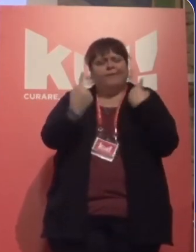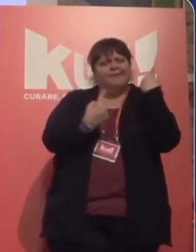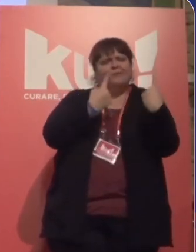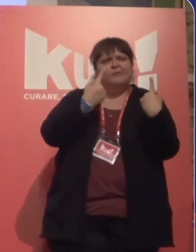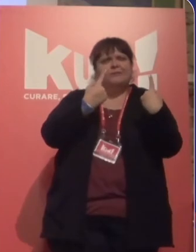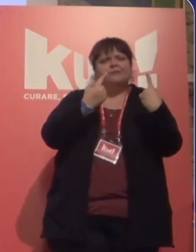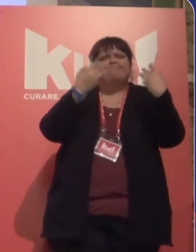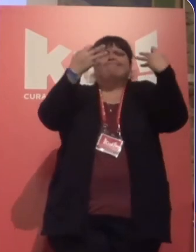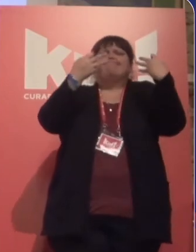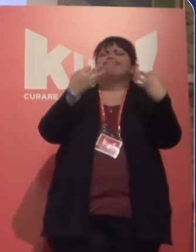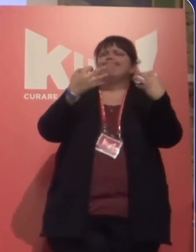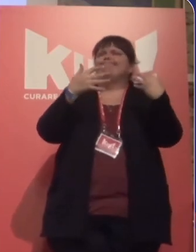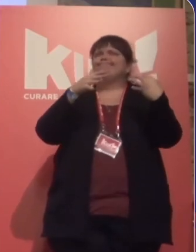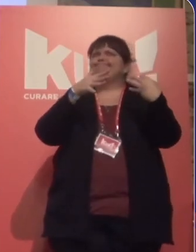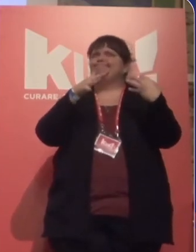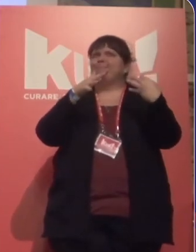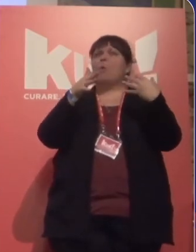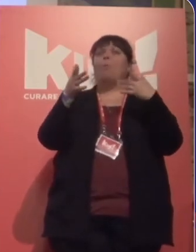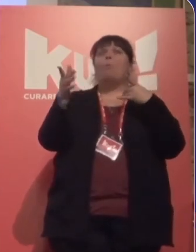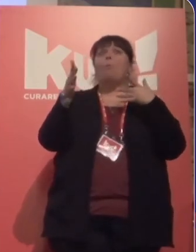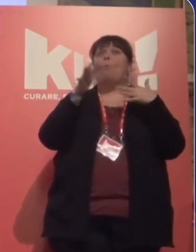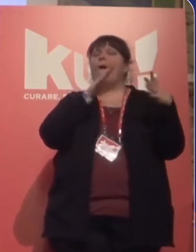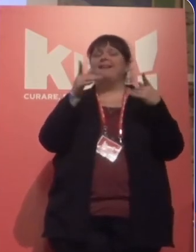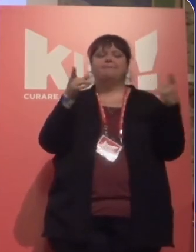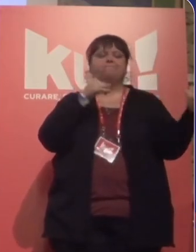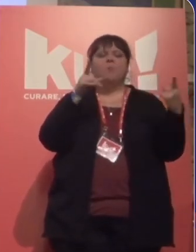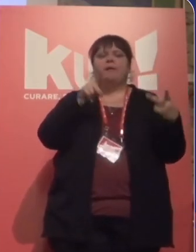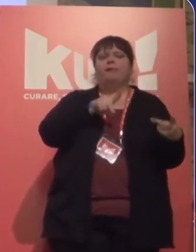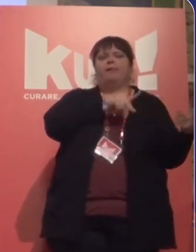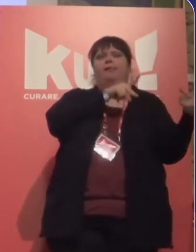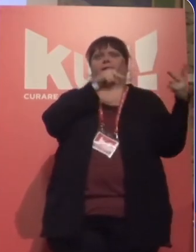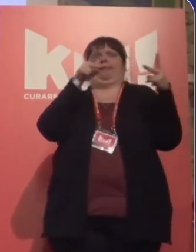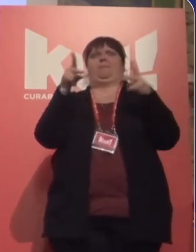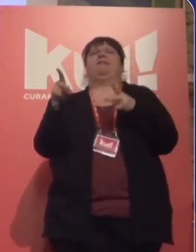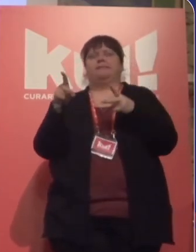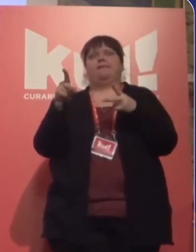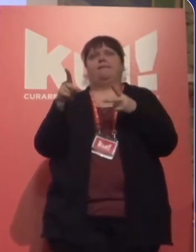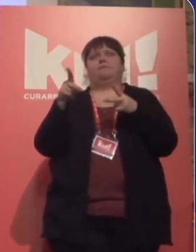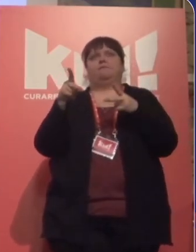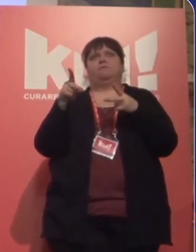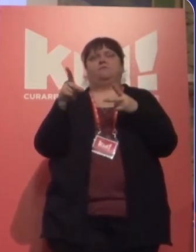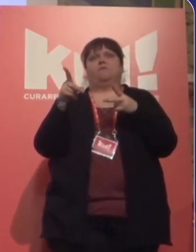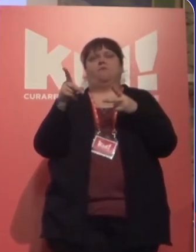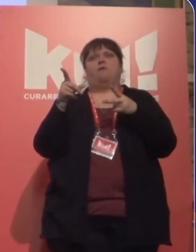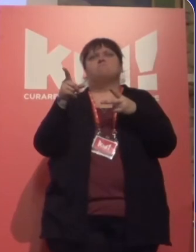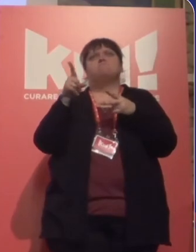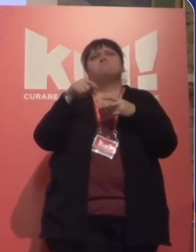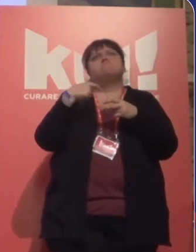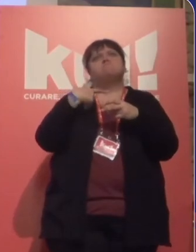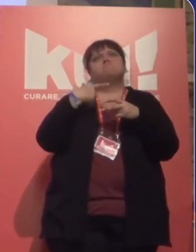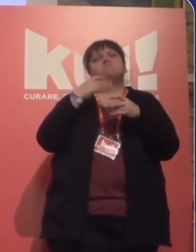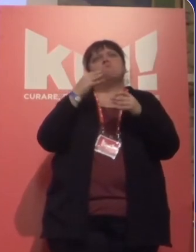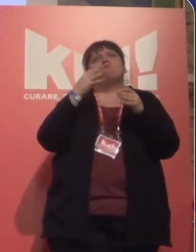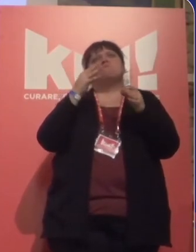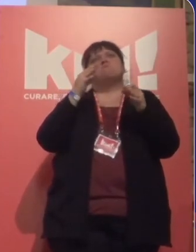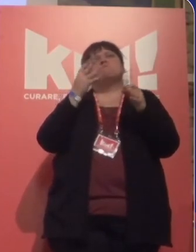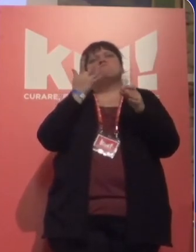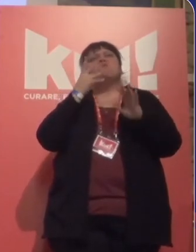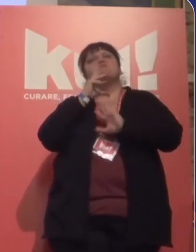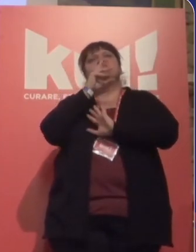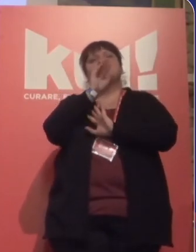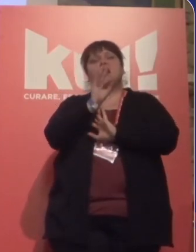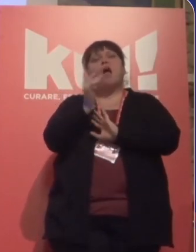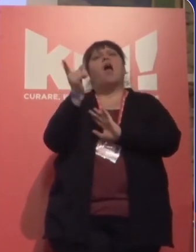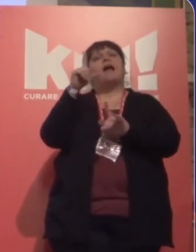transizione e ci tengo a dirlo proprio in settimane come queste nelle quali riaffiorano perfino le